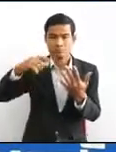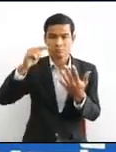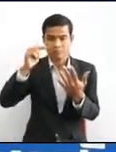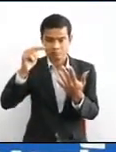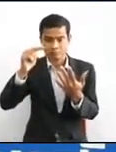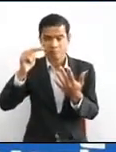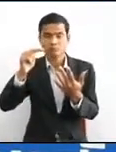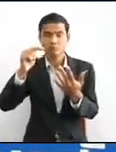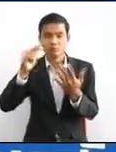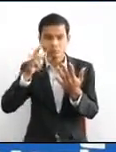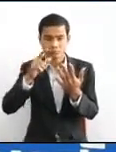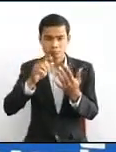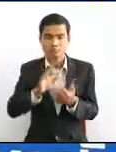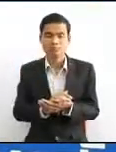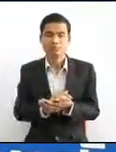lần tiết